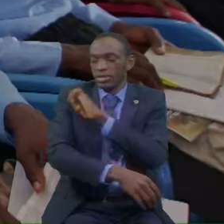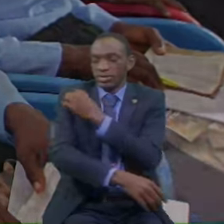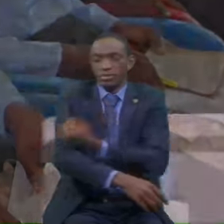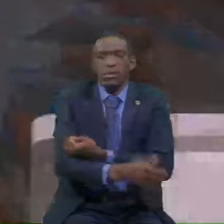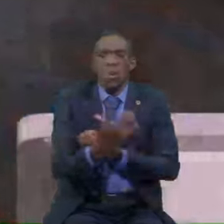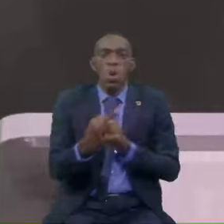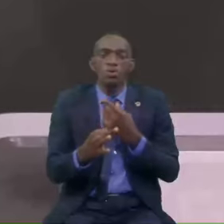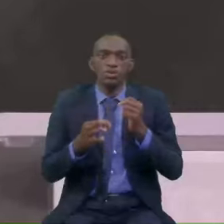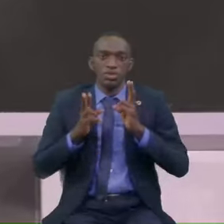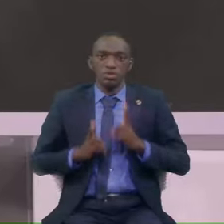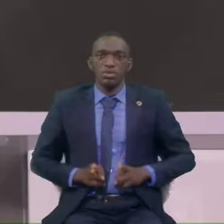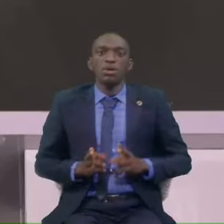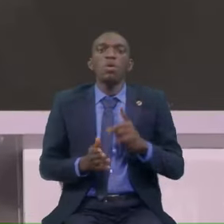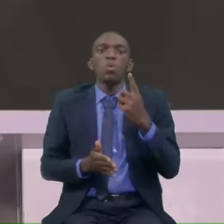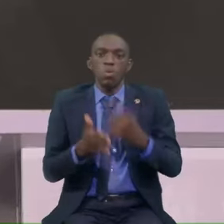et si Christ venait,